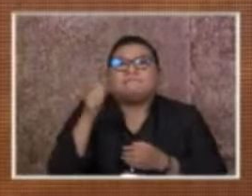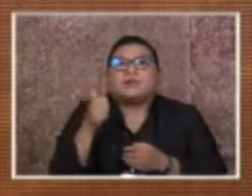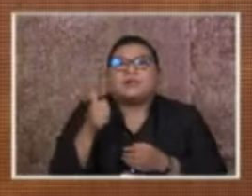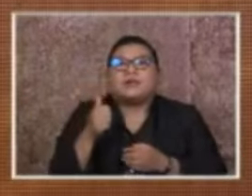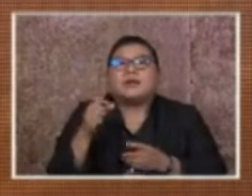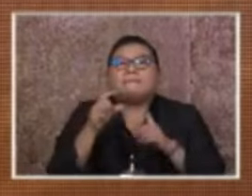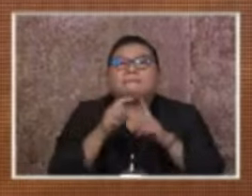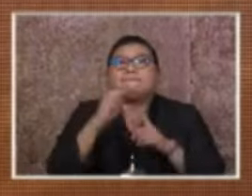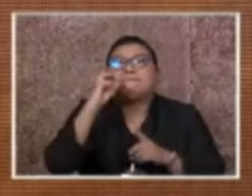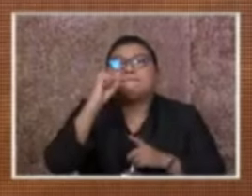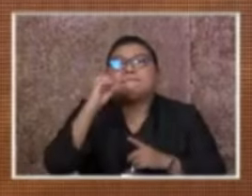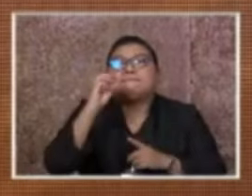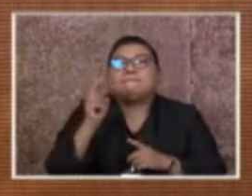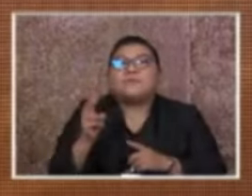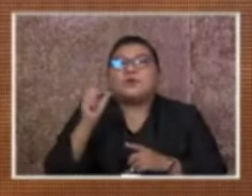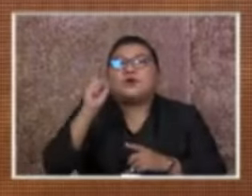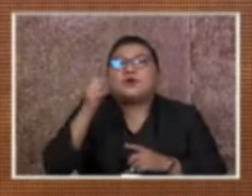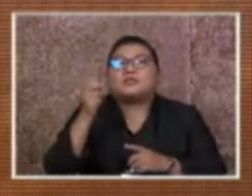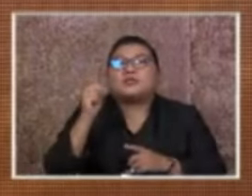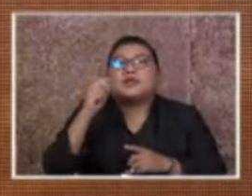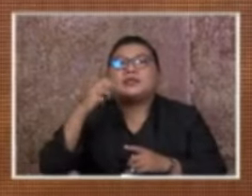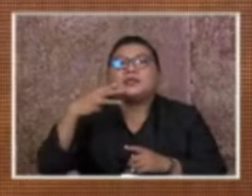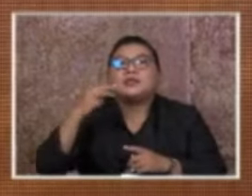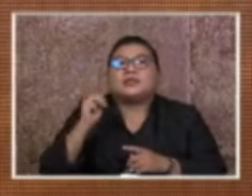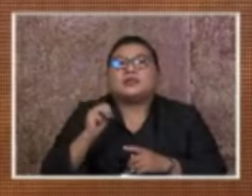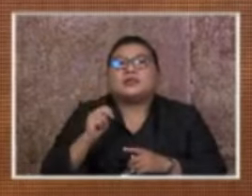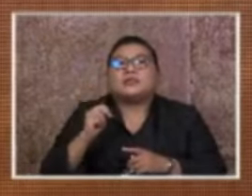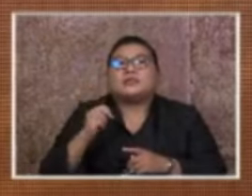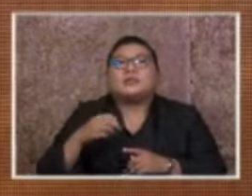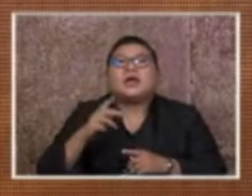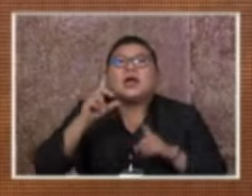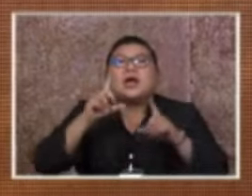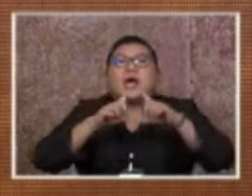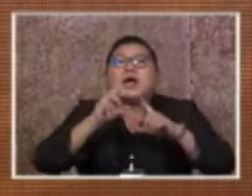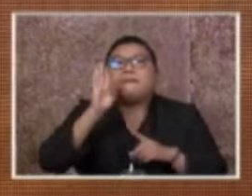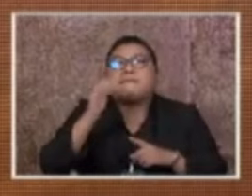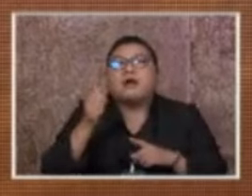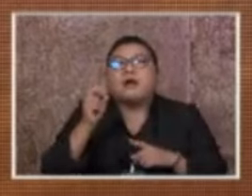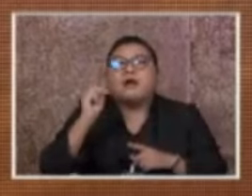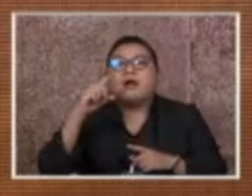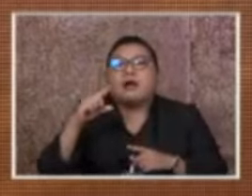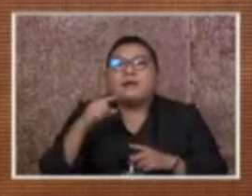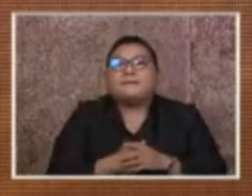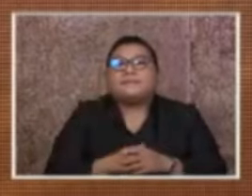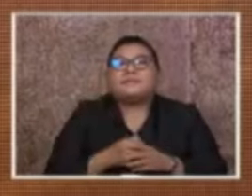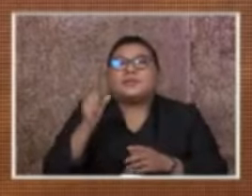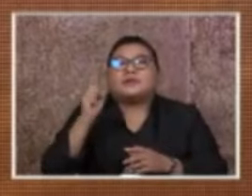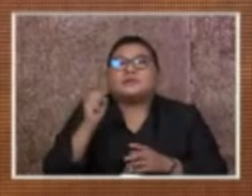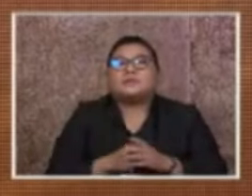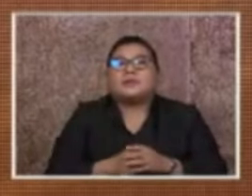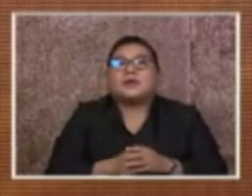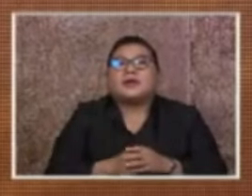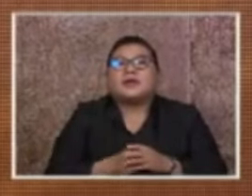hanten kemudian Bangun SMA di Abang bangun SMK di kubu ke depan Kami akan bangun SMK lagi di pempatan